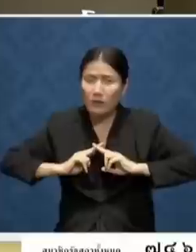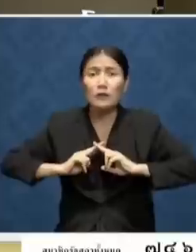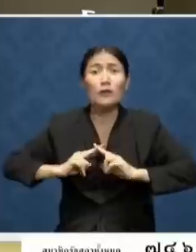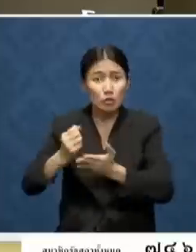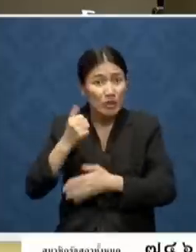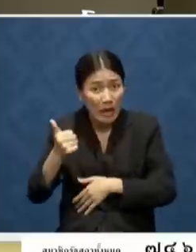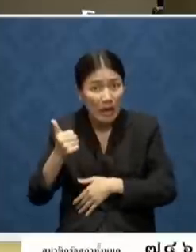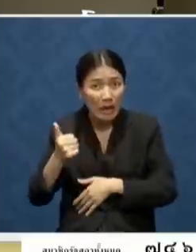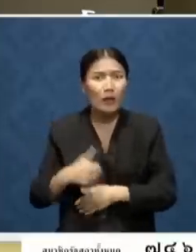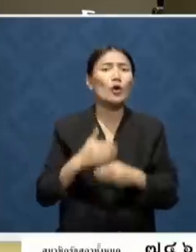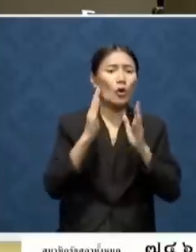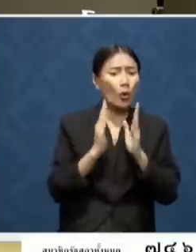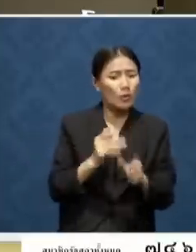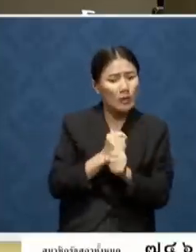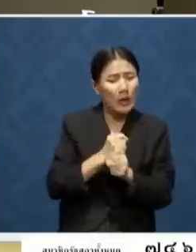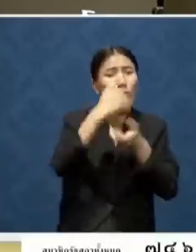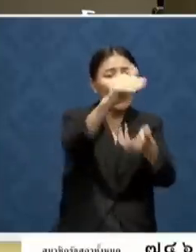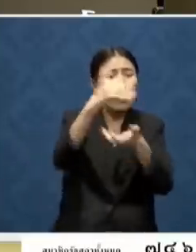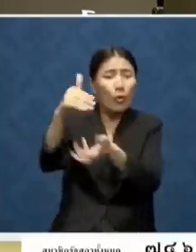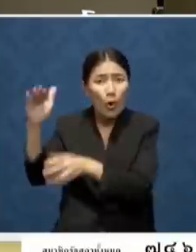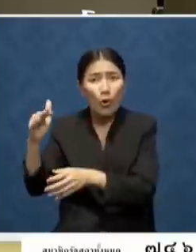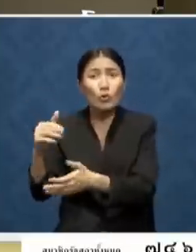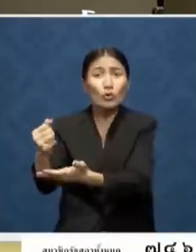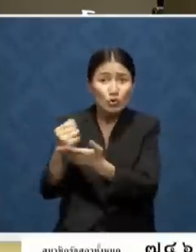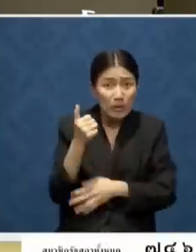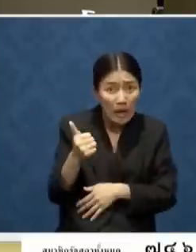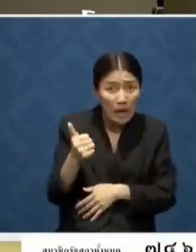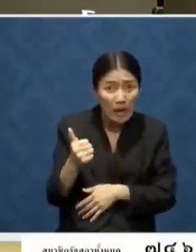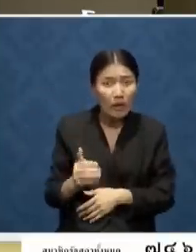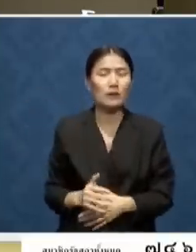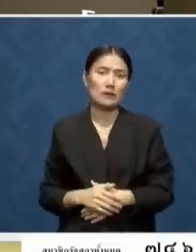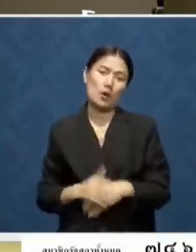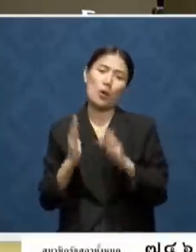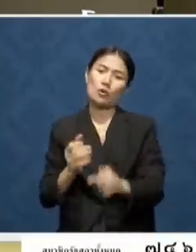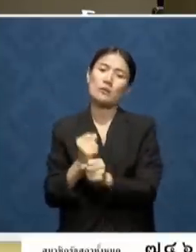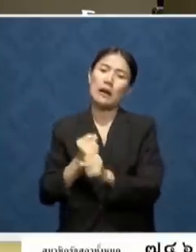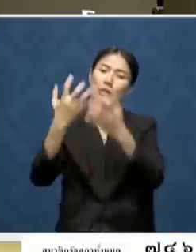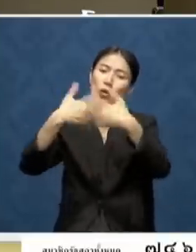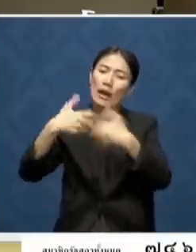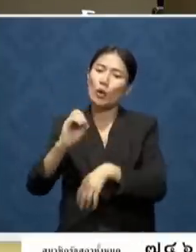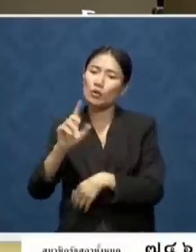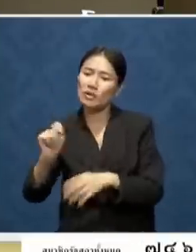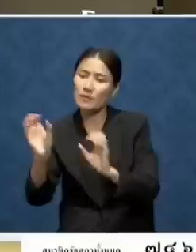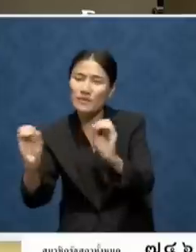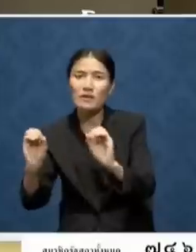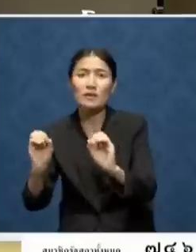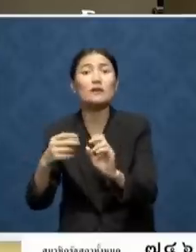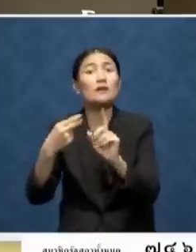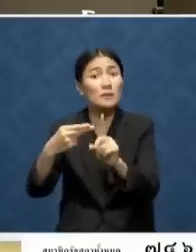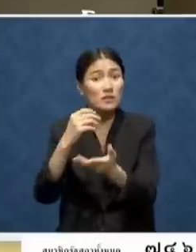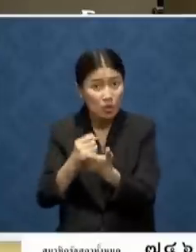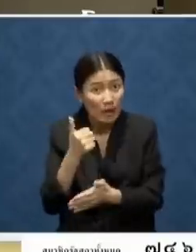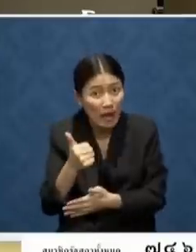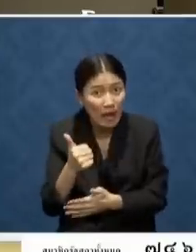เพิ่มหรือว่าไม่ตัดโีคนงานในโรงงานได้ดิฉันขอให้ท่านจัดลำดับความสำคัญให้ดีค่ะการ